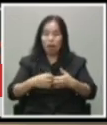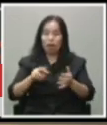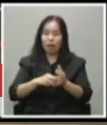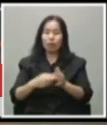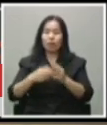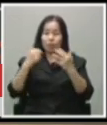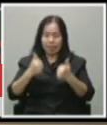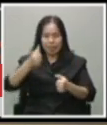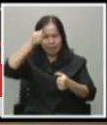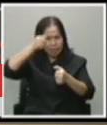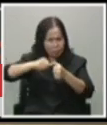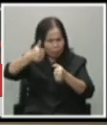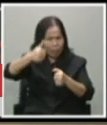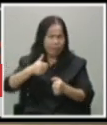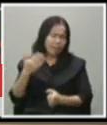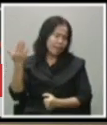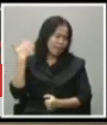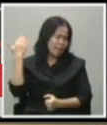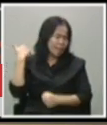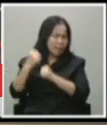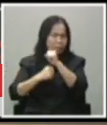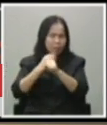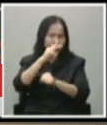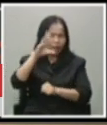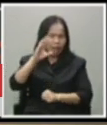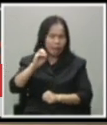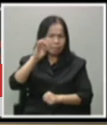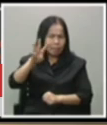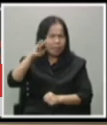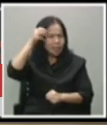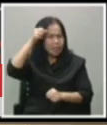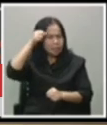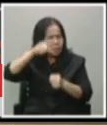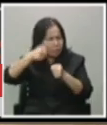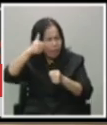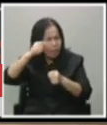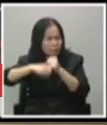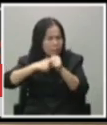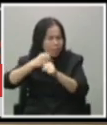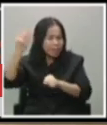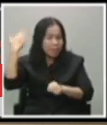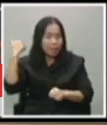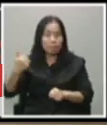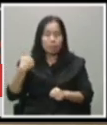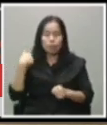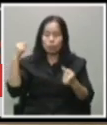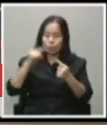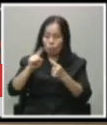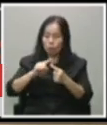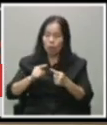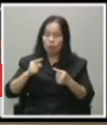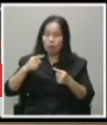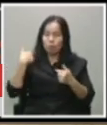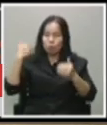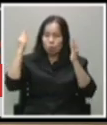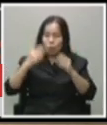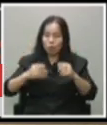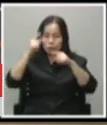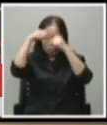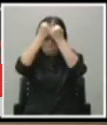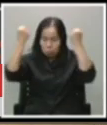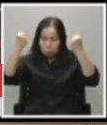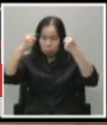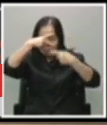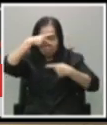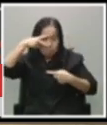านจำได้นะครับเมื่อ2554ประมาณ2001นะครับตอนนั้นมีเหตุการณ์ก่อการร้ายและที่สำคัญก็